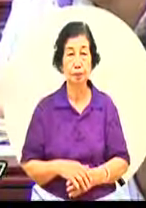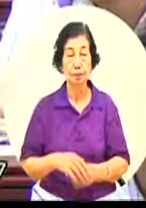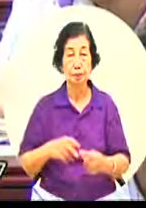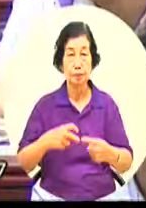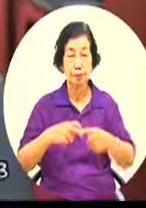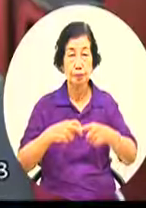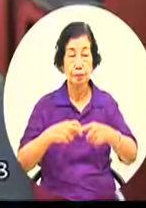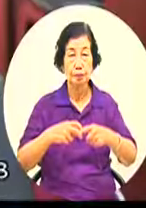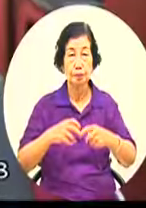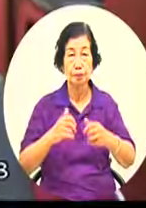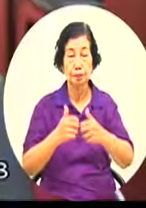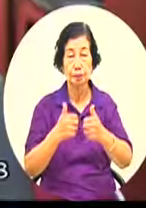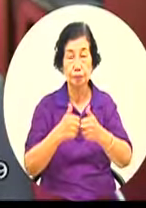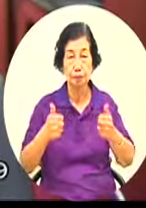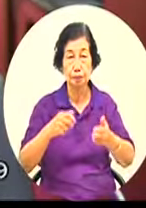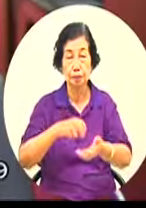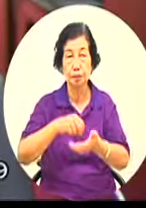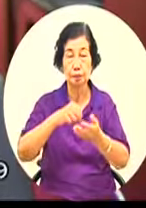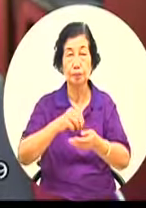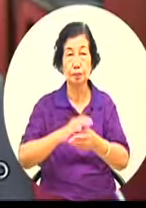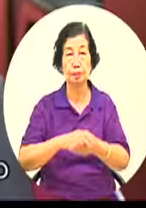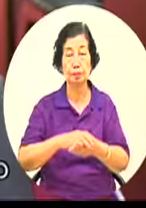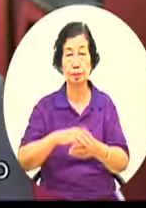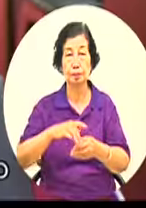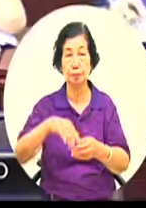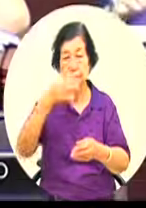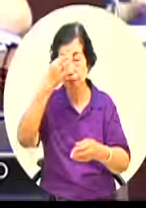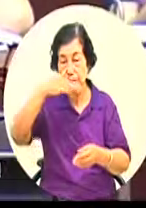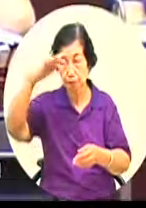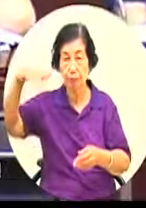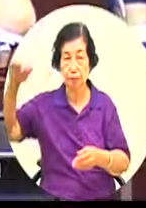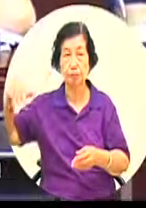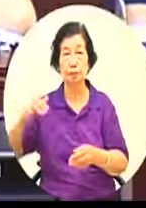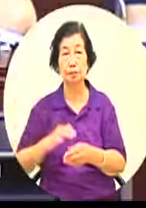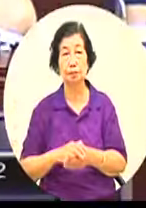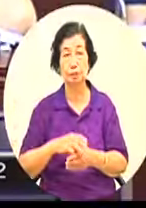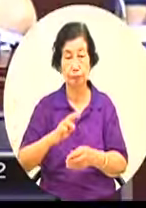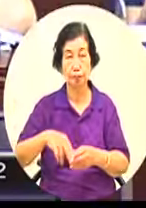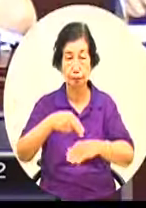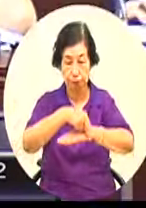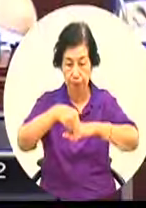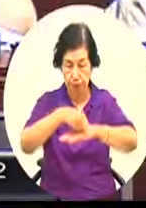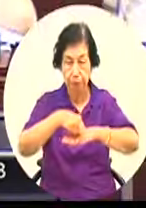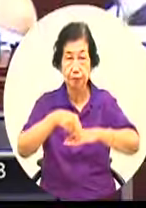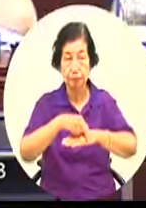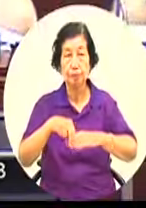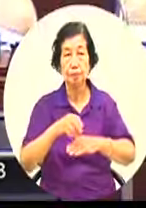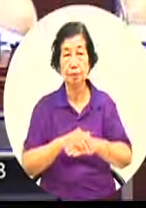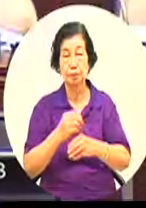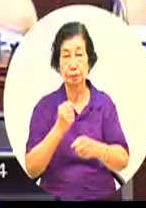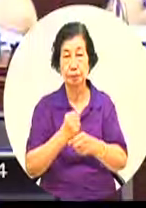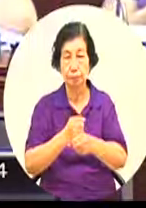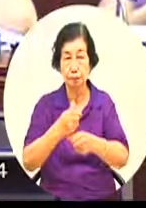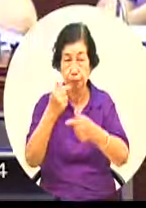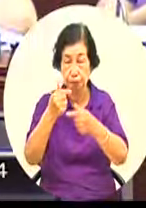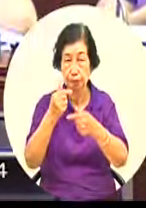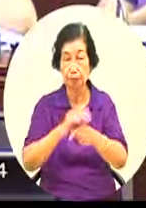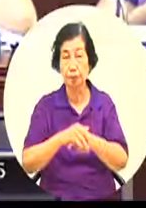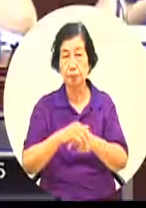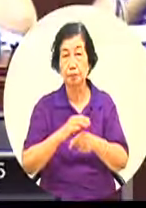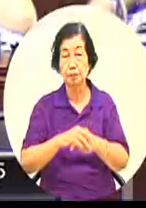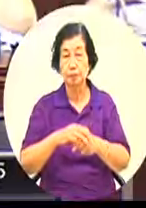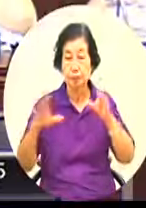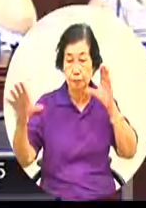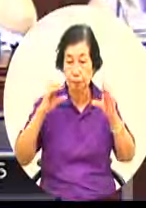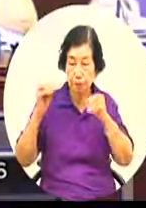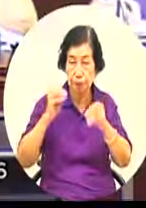的全国最好的一个运动园区来讲，现在已经到了一个规划差不多了，所以我觉得是完全可以提供资料，也可